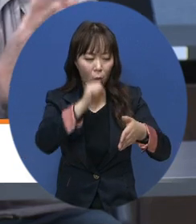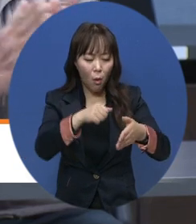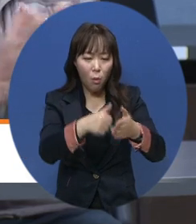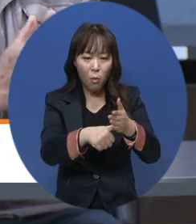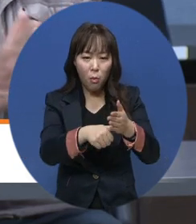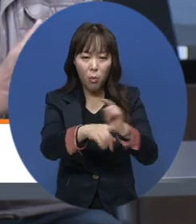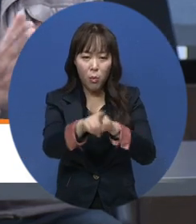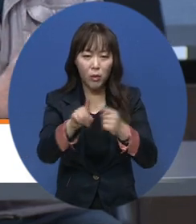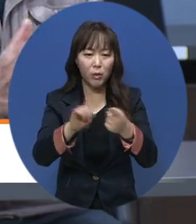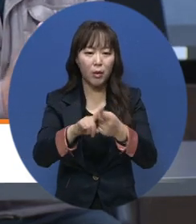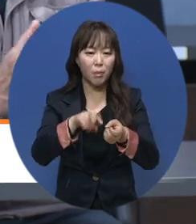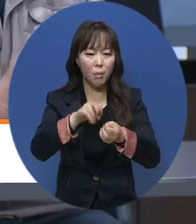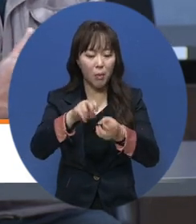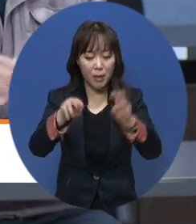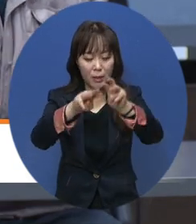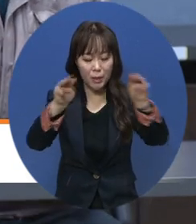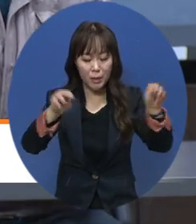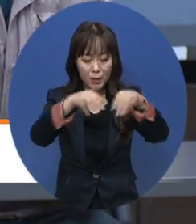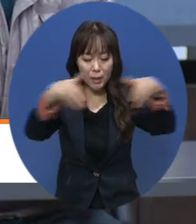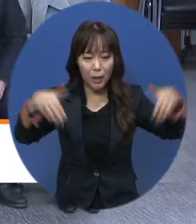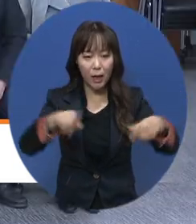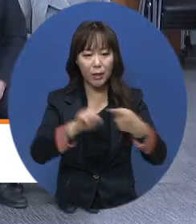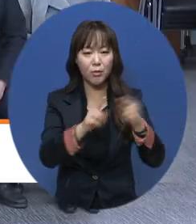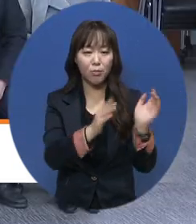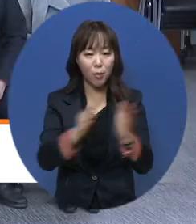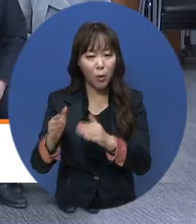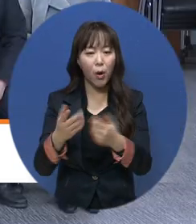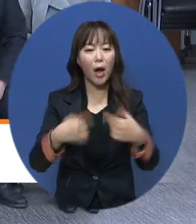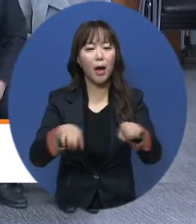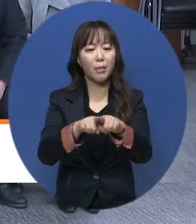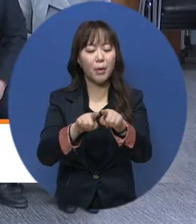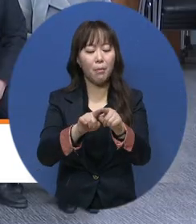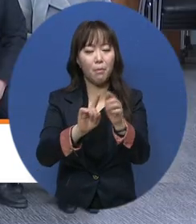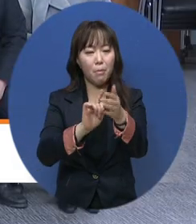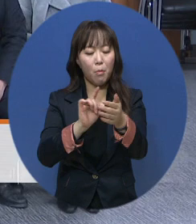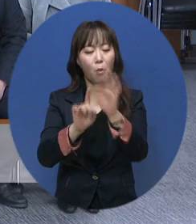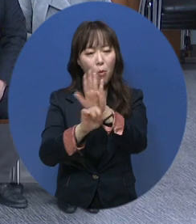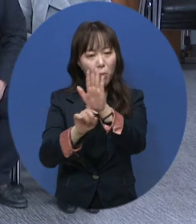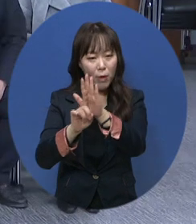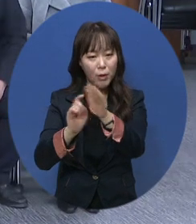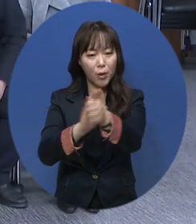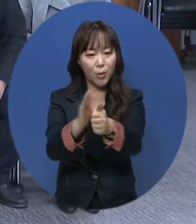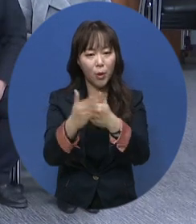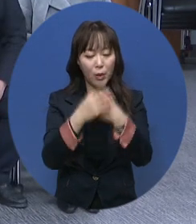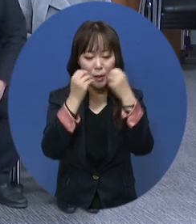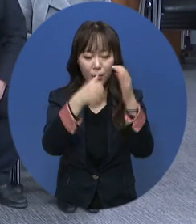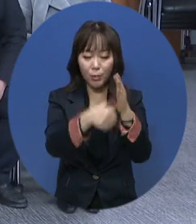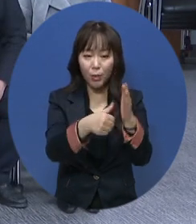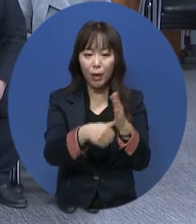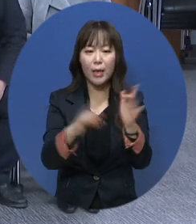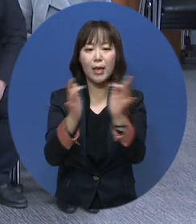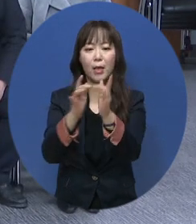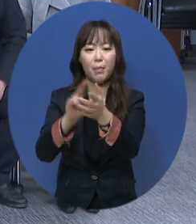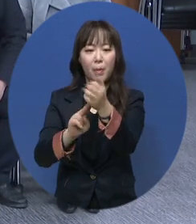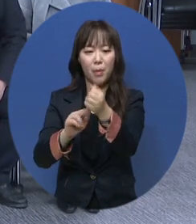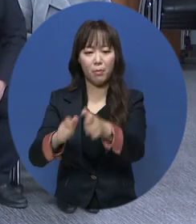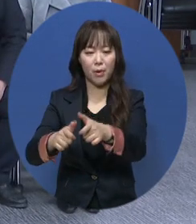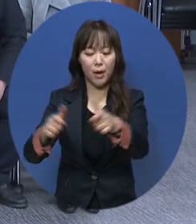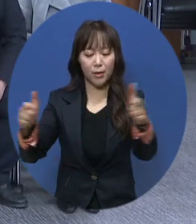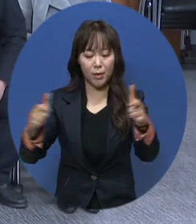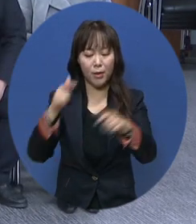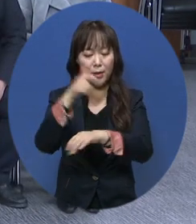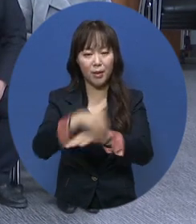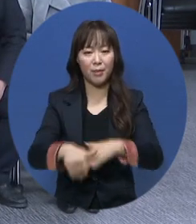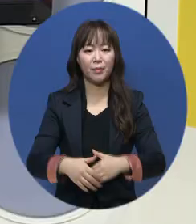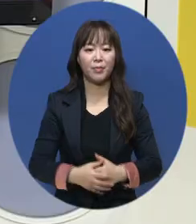고흥석류 식품원료 공급 체계 구축과 공동 마케팅에 협력하고 신제품 개발과 온라인 판로 확대에 나서게